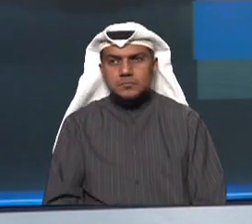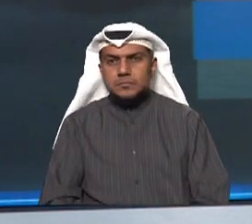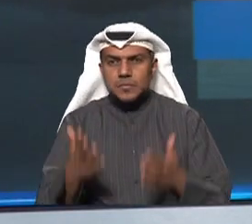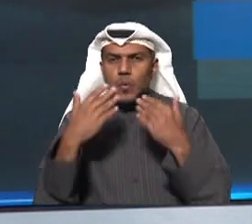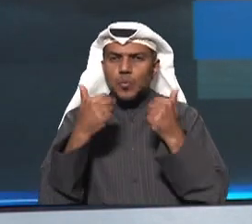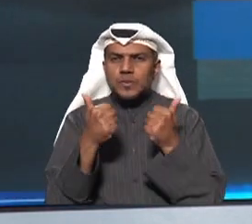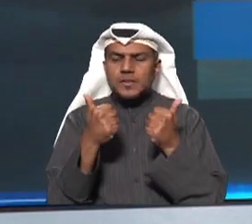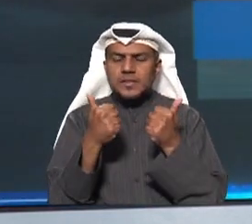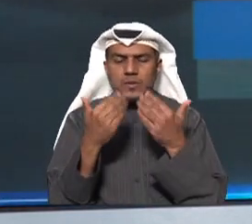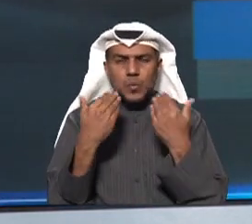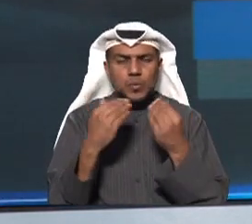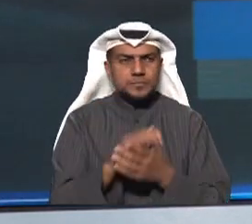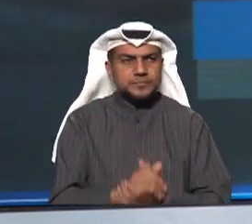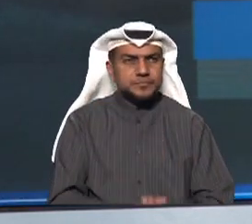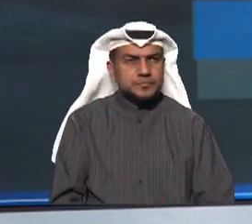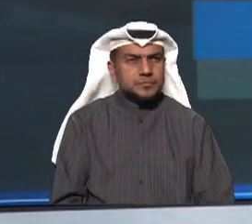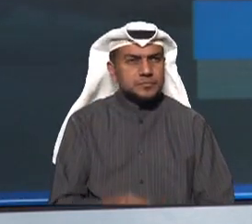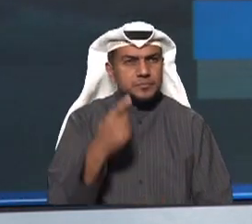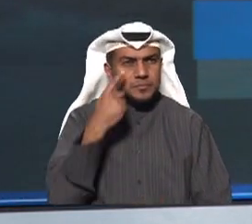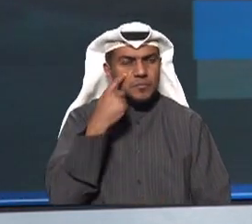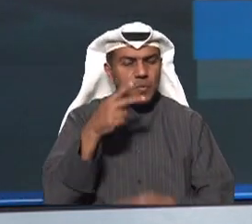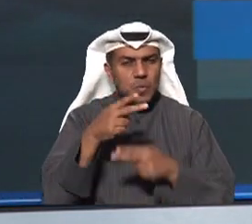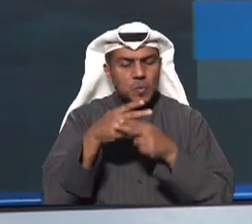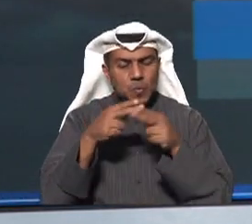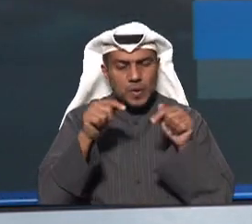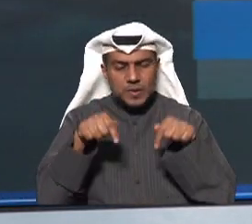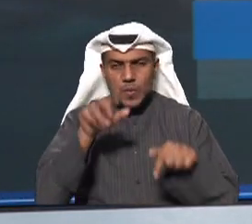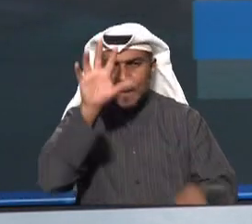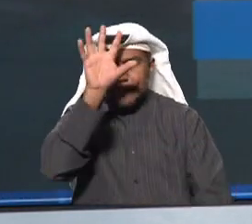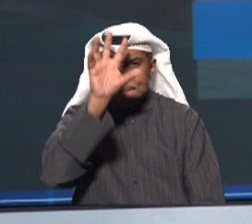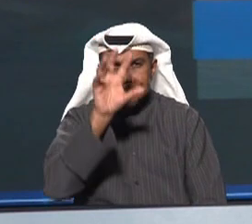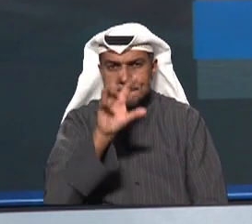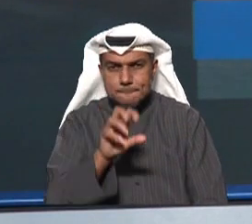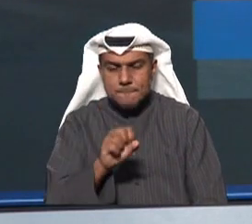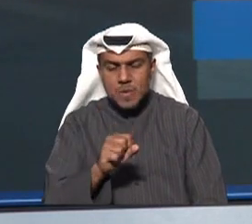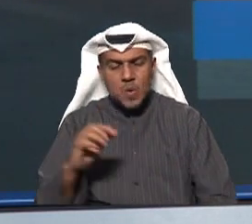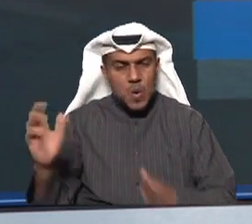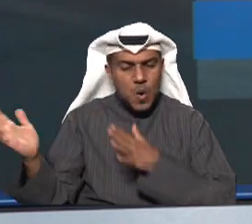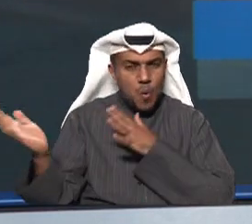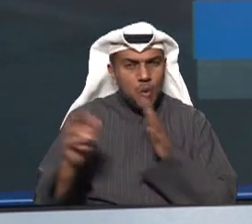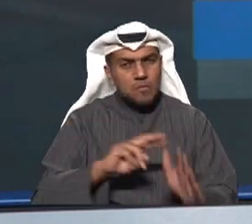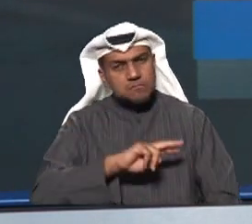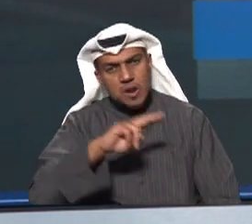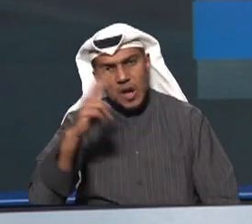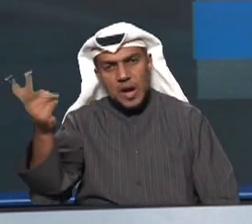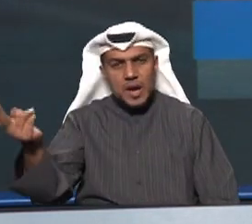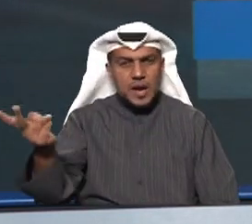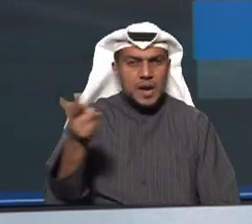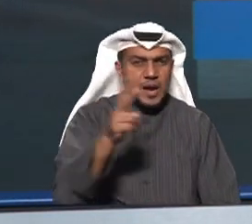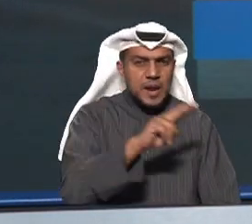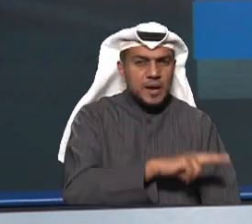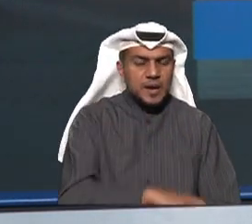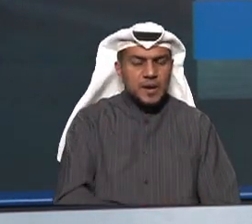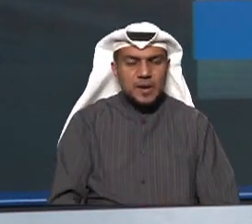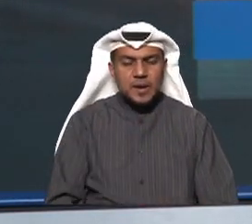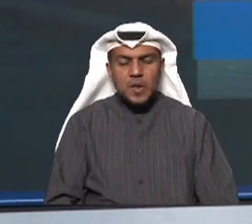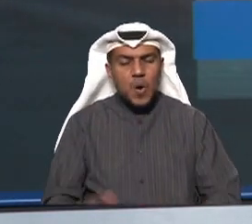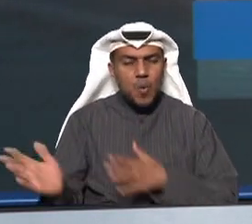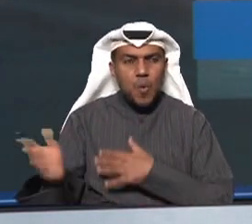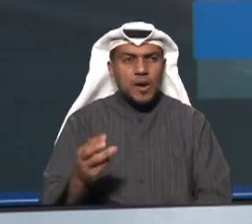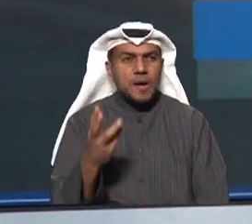عام. هذه الليلة في مدينة الكويت السماء صافية، تقلب في الرياح، رياح خفيفة سرعتها 3 كيلومتر في